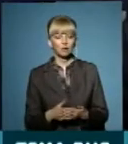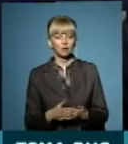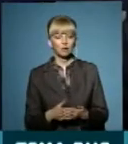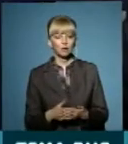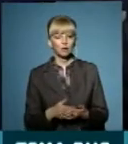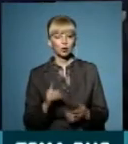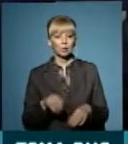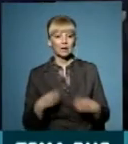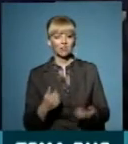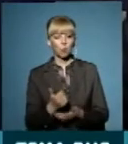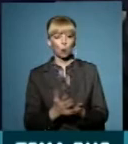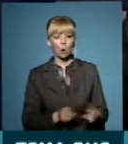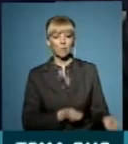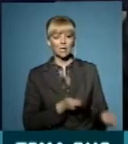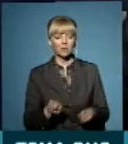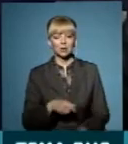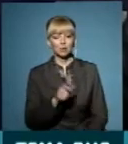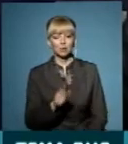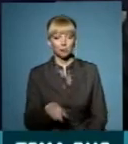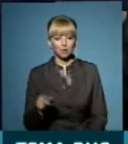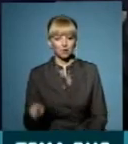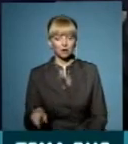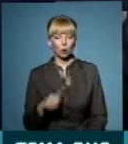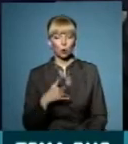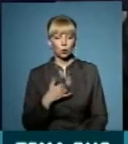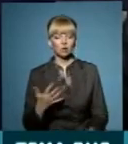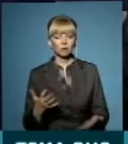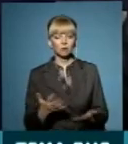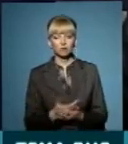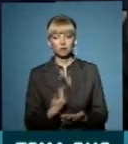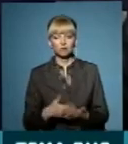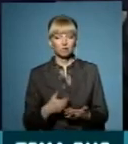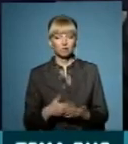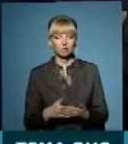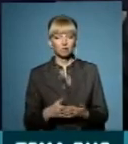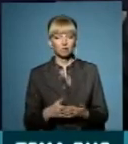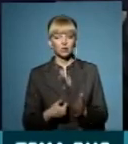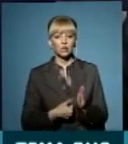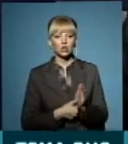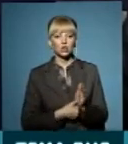щоб надавати послуги з перевезення пасажирів, у нас виходить десь